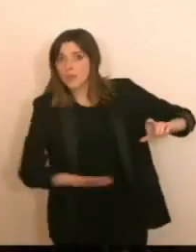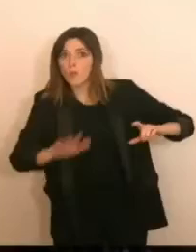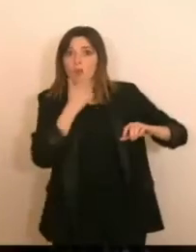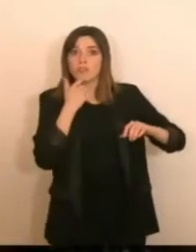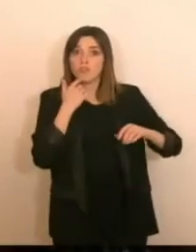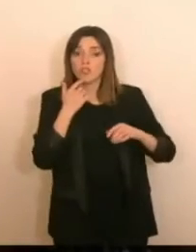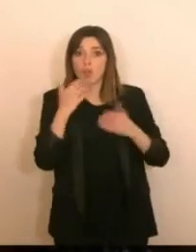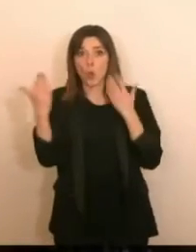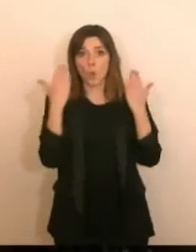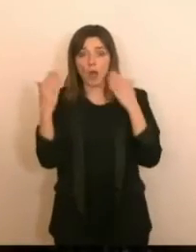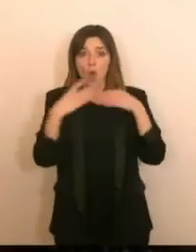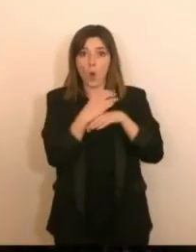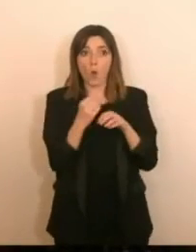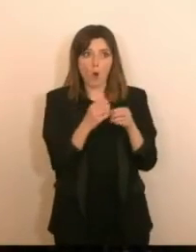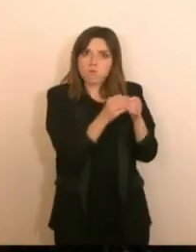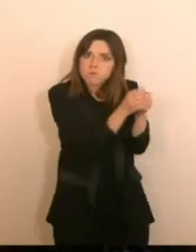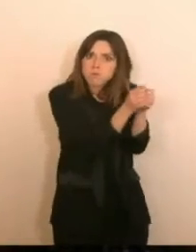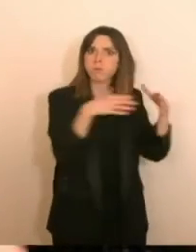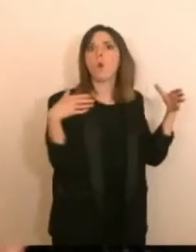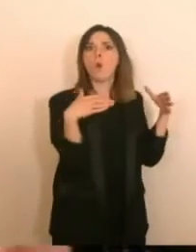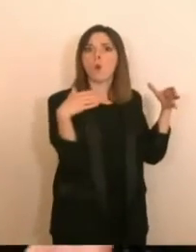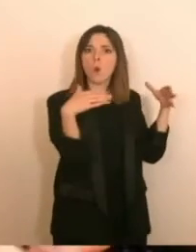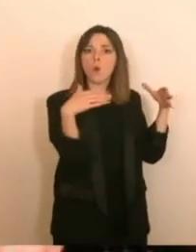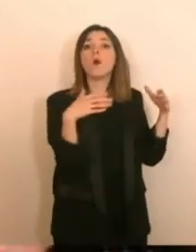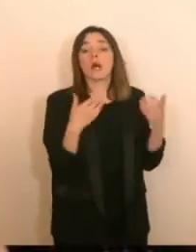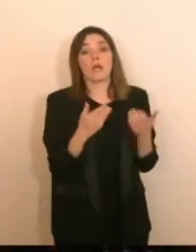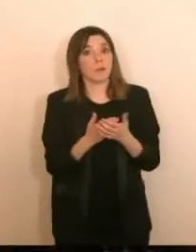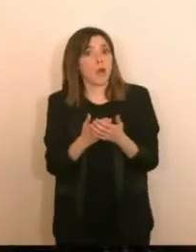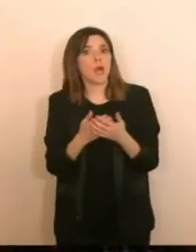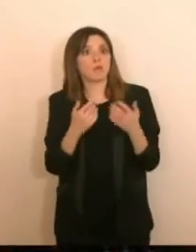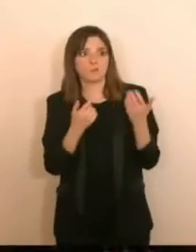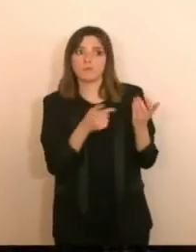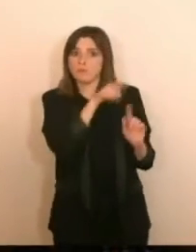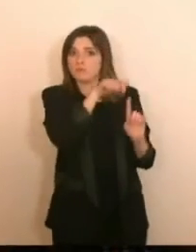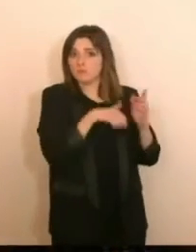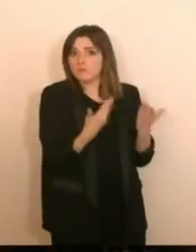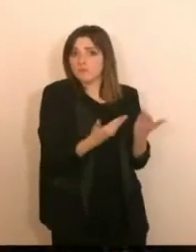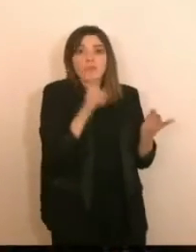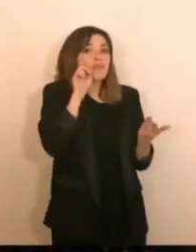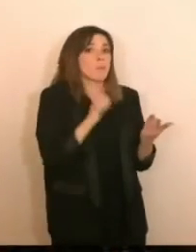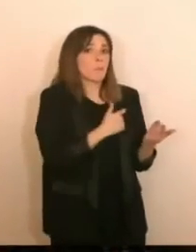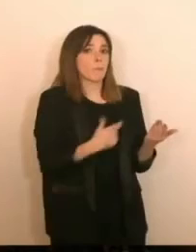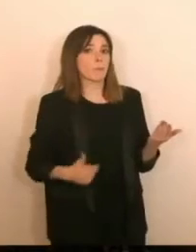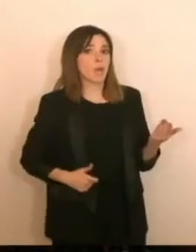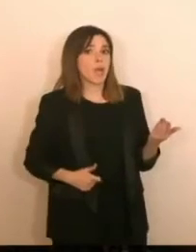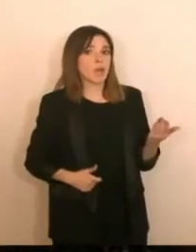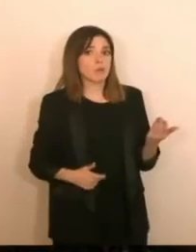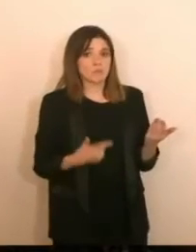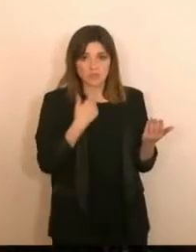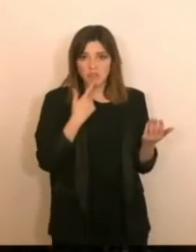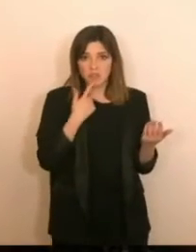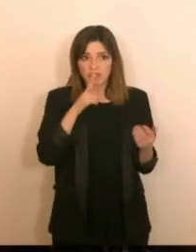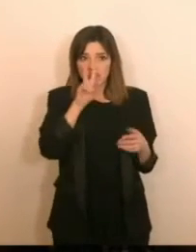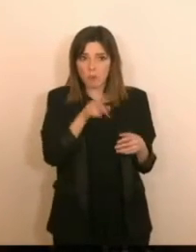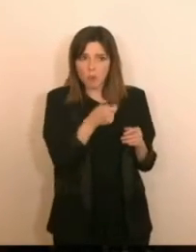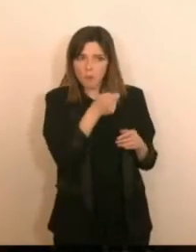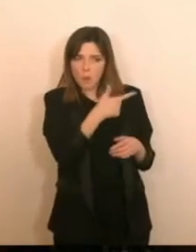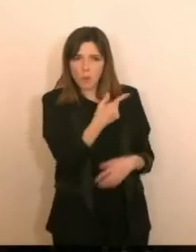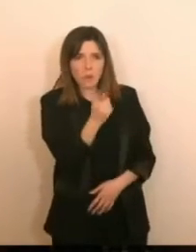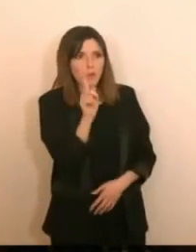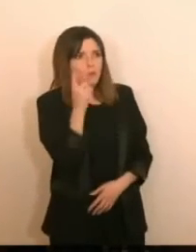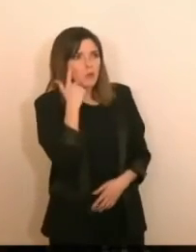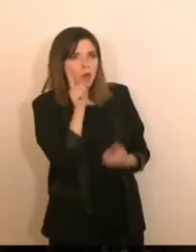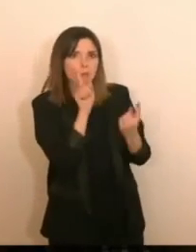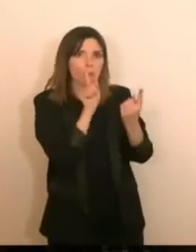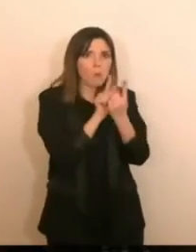est ce que le maire de en l'occurrence la maire de nantes et moins proches des nantais est ce que ça va mal à nantes